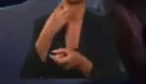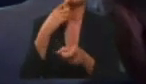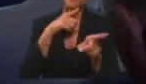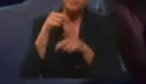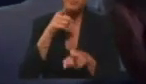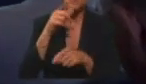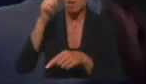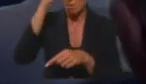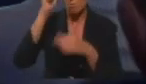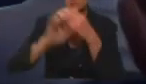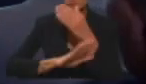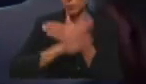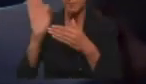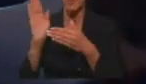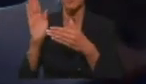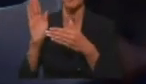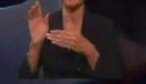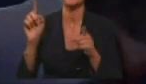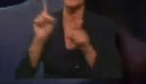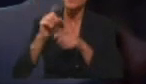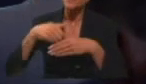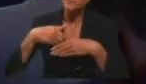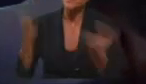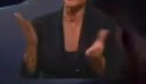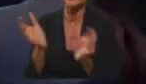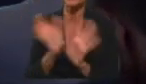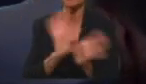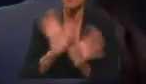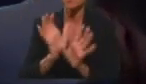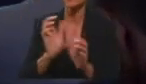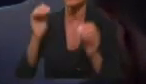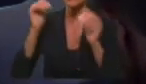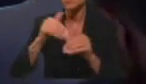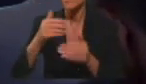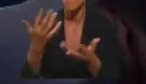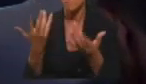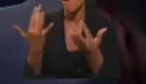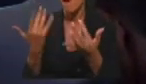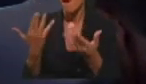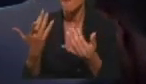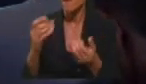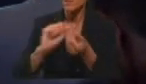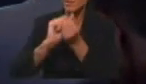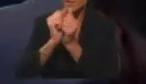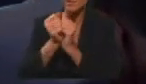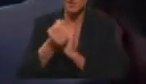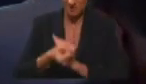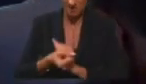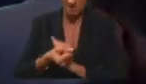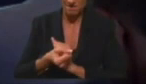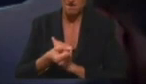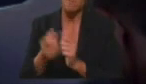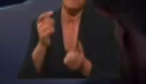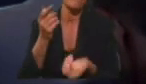spojrzeć. No i powinny też być udostępnione w sposób, który umożliwia ich łatwą maszynową obróbkę, tak? Bo wtedy jest najmniejszy